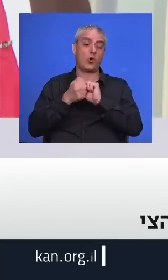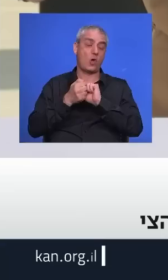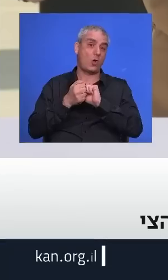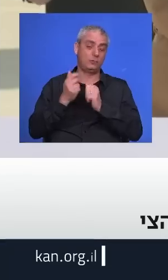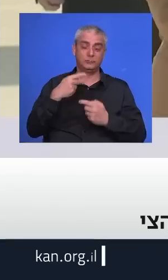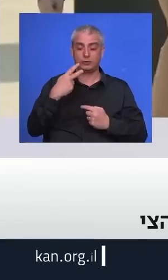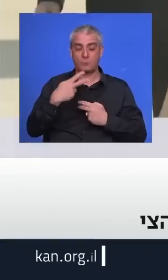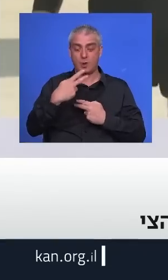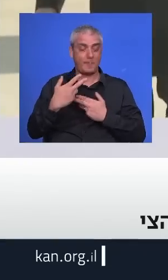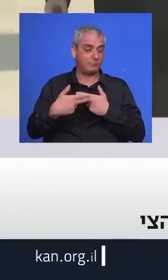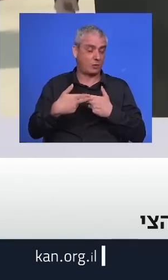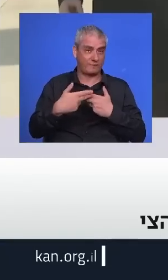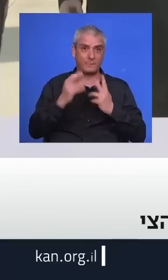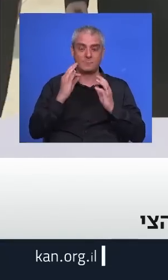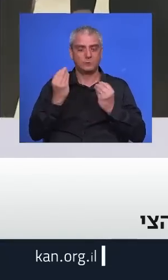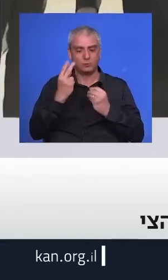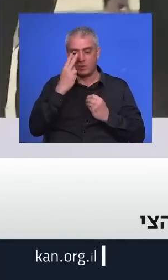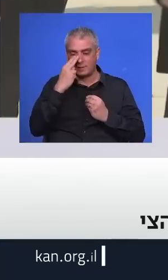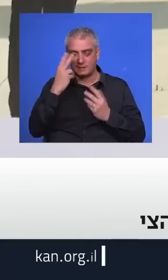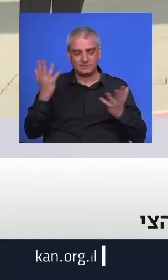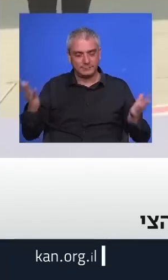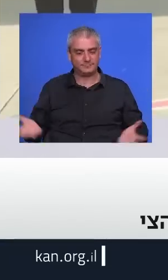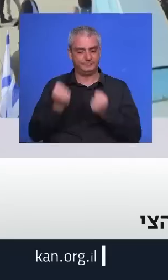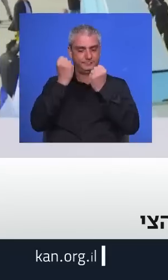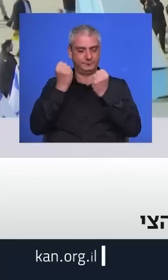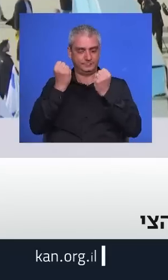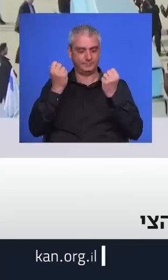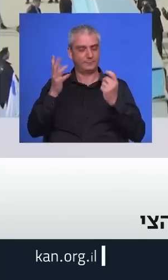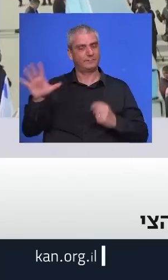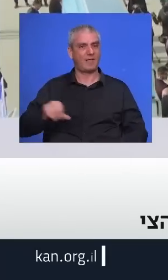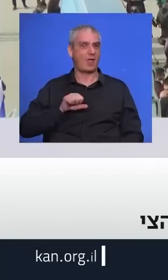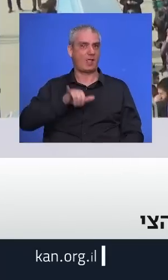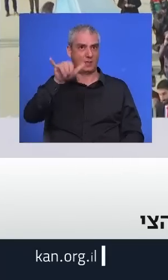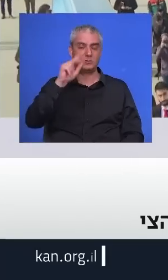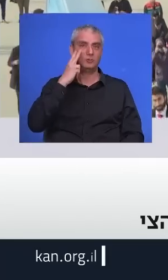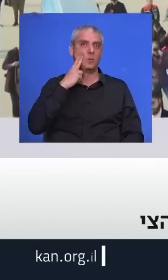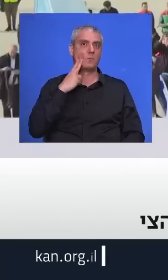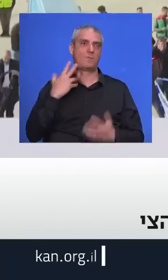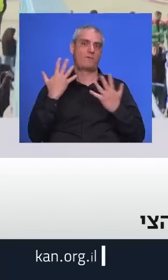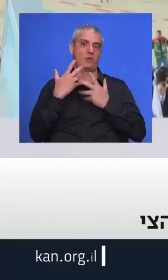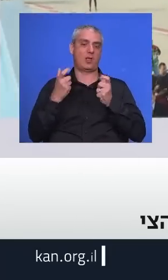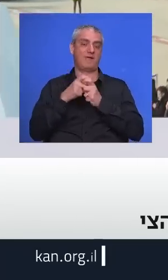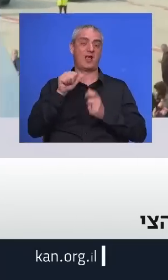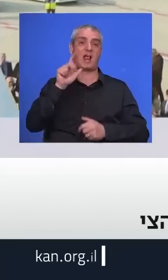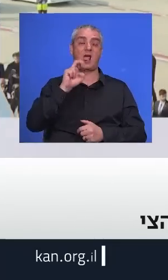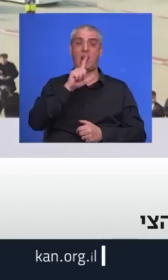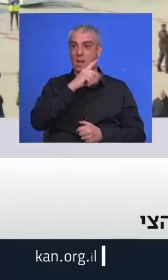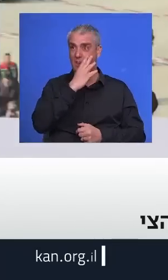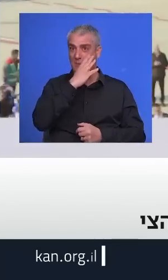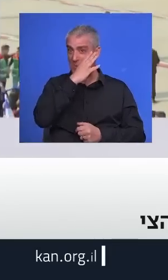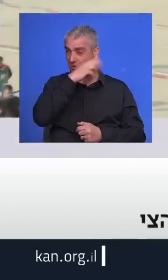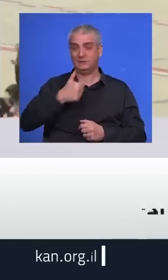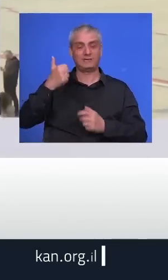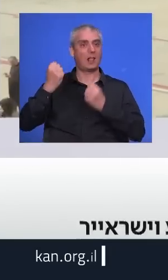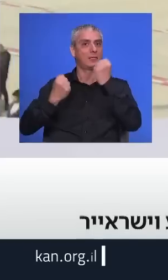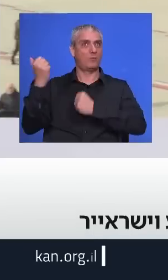יומיים הקרובים באמת מישהו ינסה ככה להרים את זה ולקחת את הטיסה. יש מבוכה רבה מאוד באל על בעניין הזה. נזכיר שגם שרת התחבורה מירי